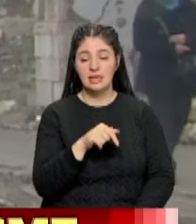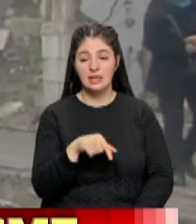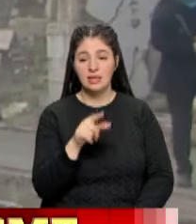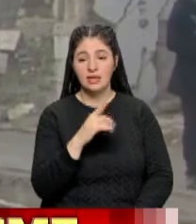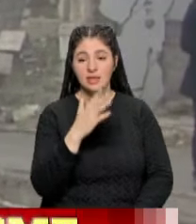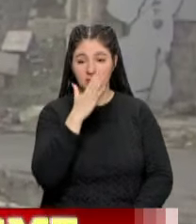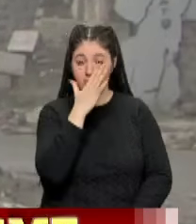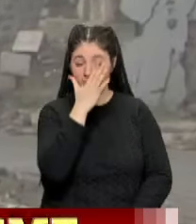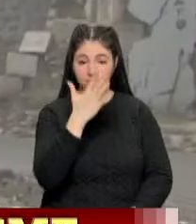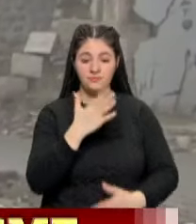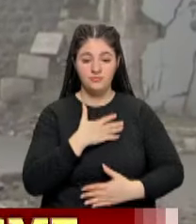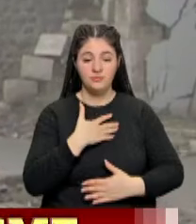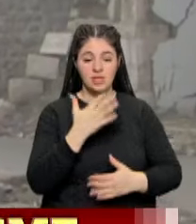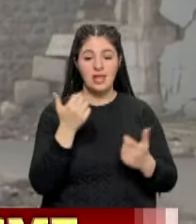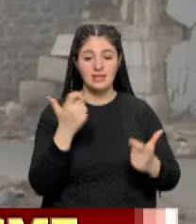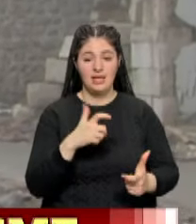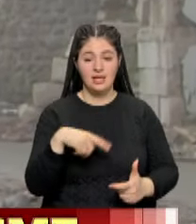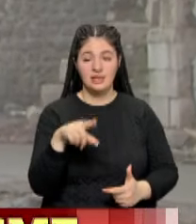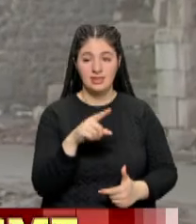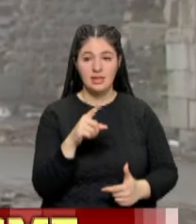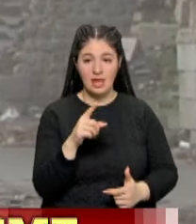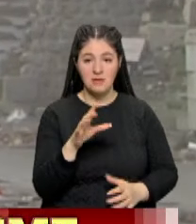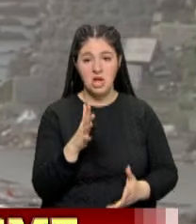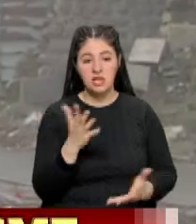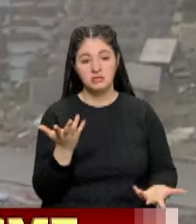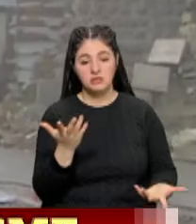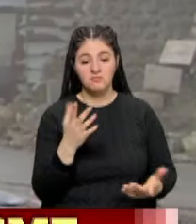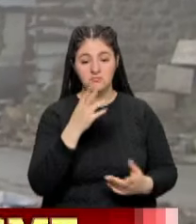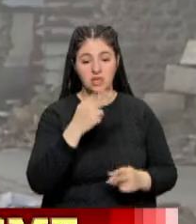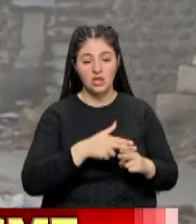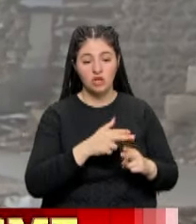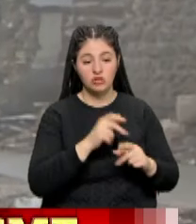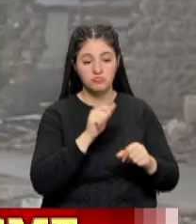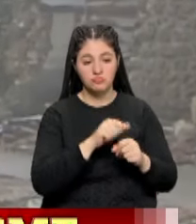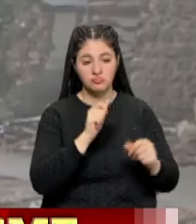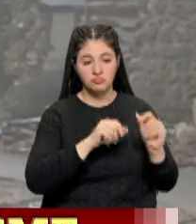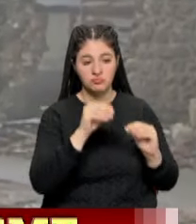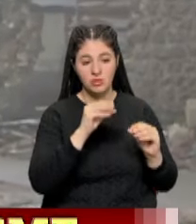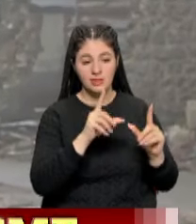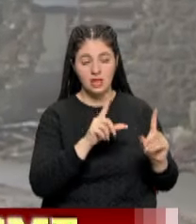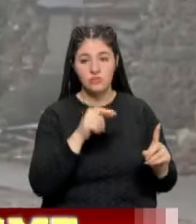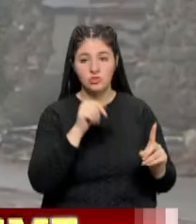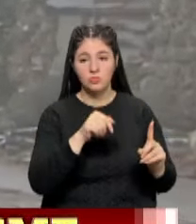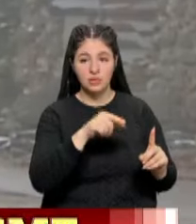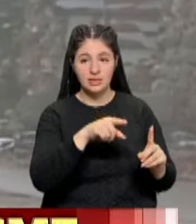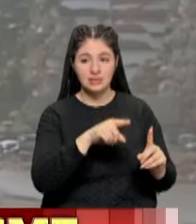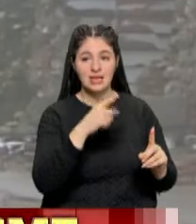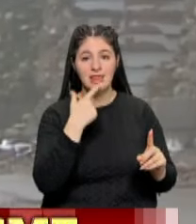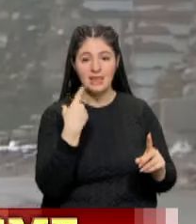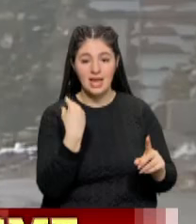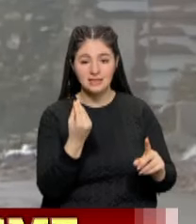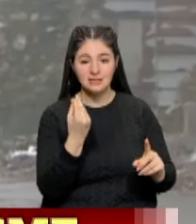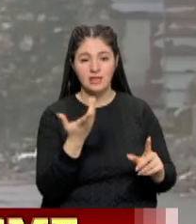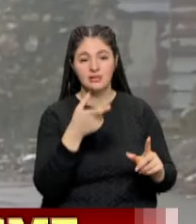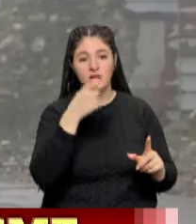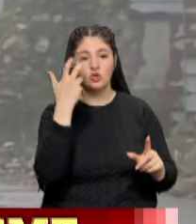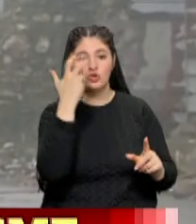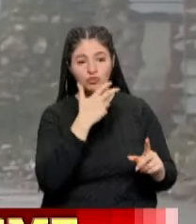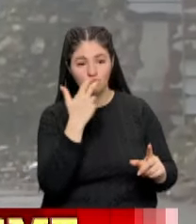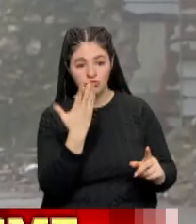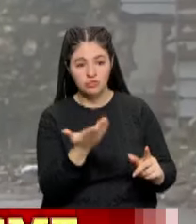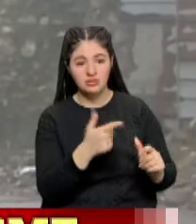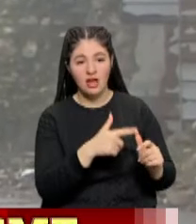hani nefes alınan yerinde belki de bir an önce restore edilmesi lazım. Çünkü tabii, burası tabii. Lezzette, türküsü